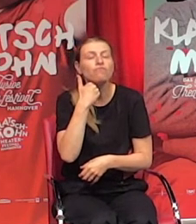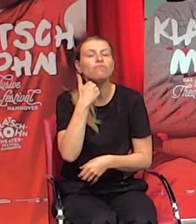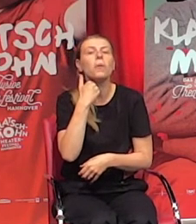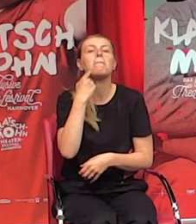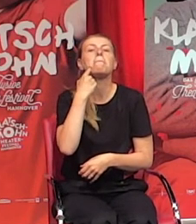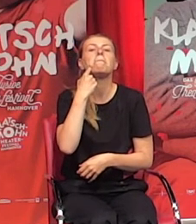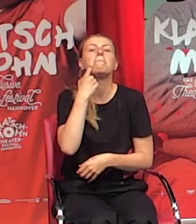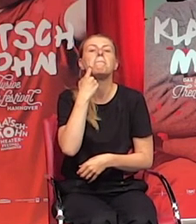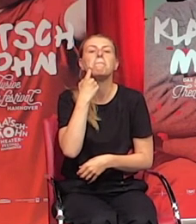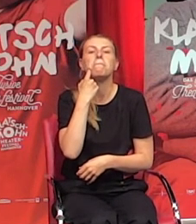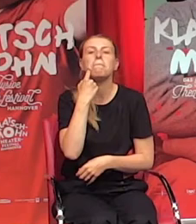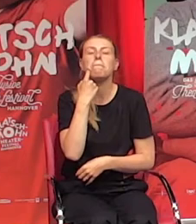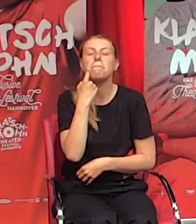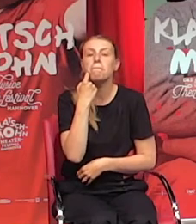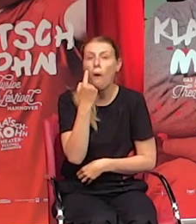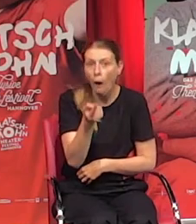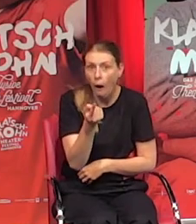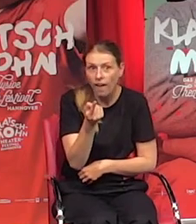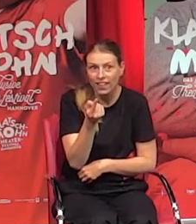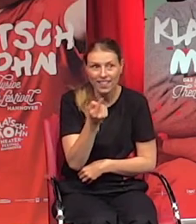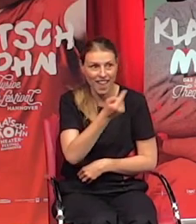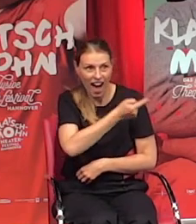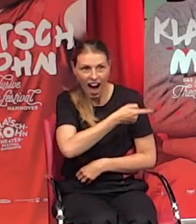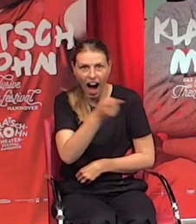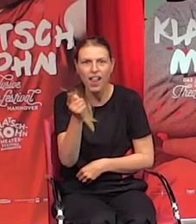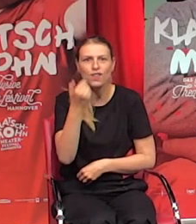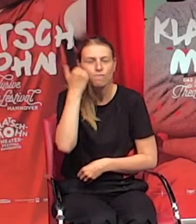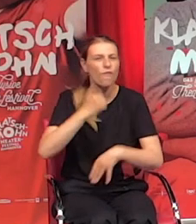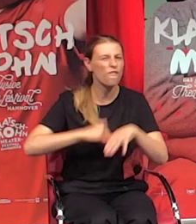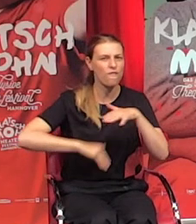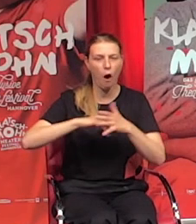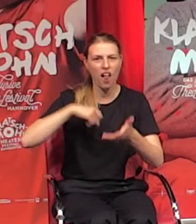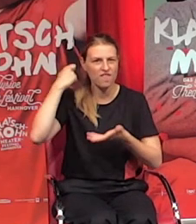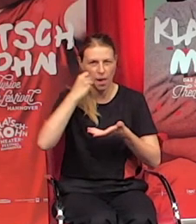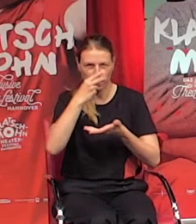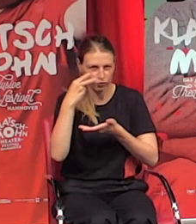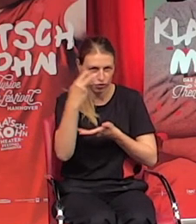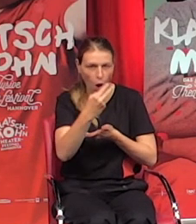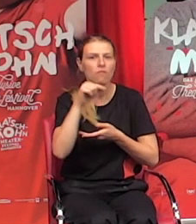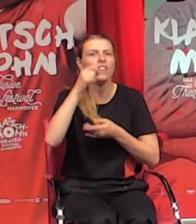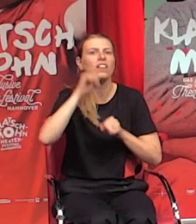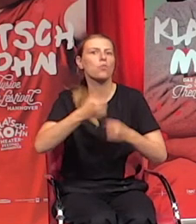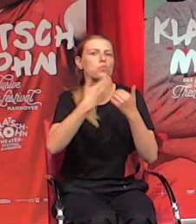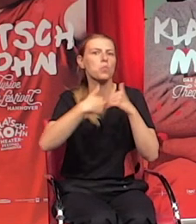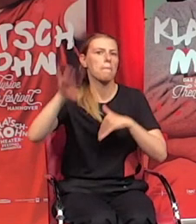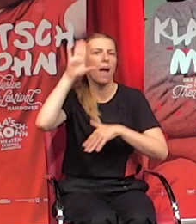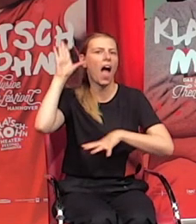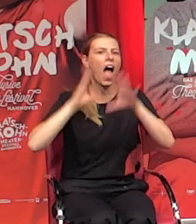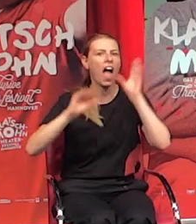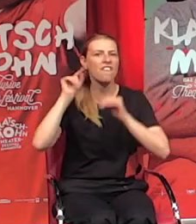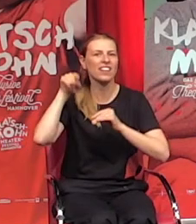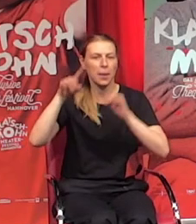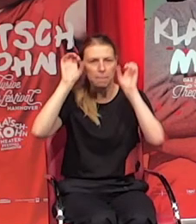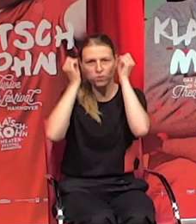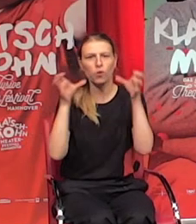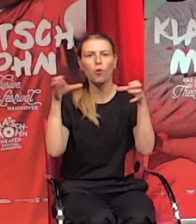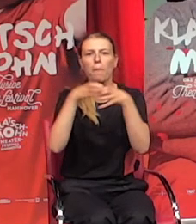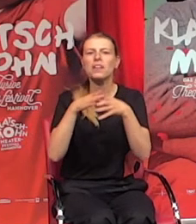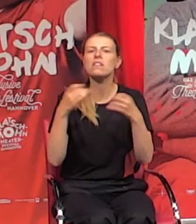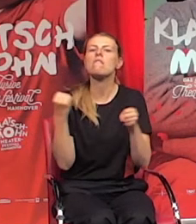morgen den ganzen Film an und so erfahrt ihr auch noch ganz viel über die Arbeitsweise dieser tollen